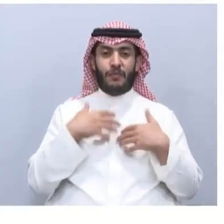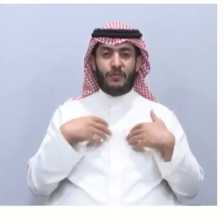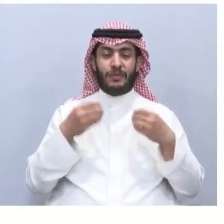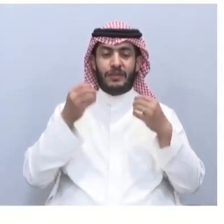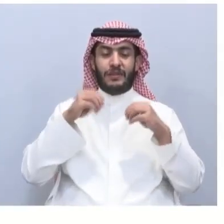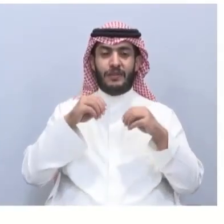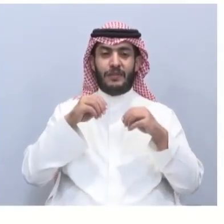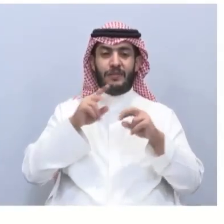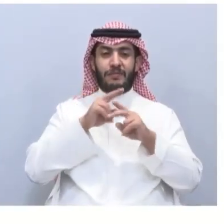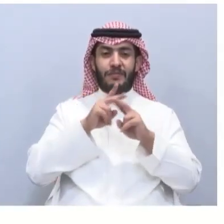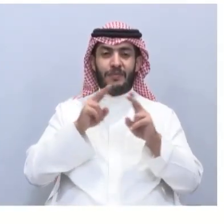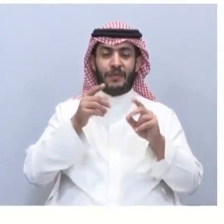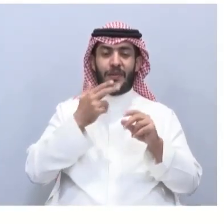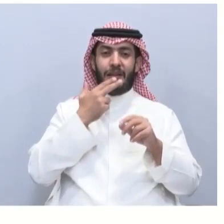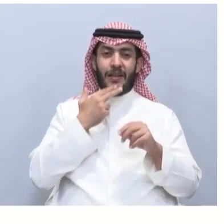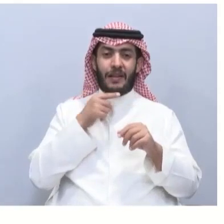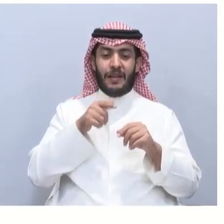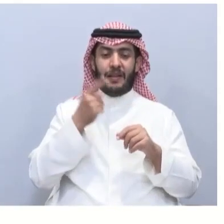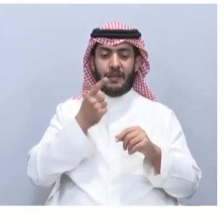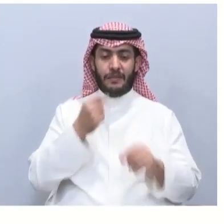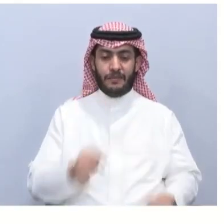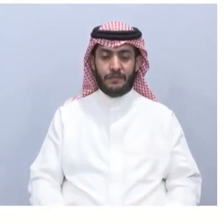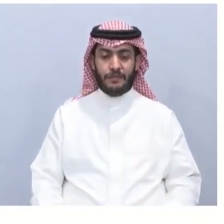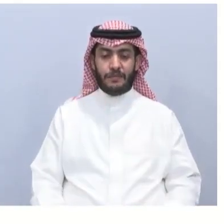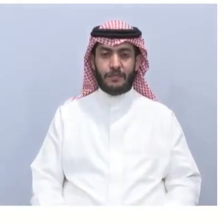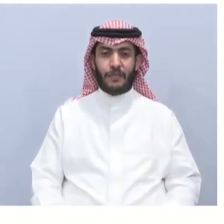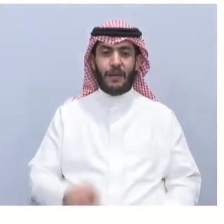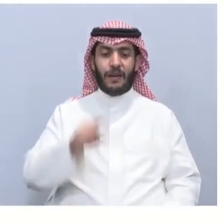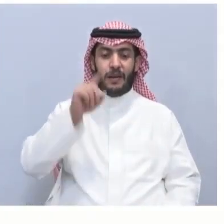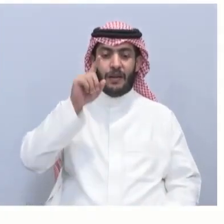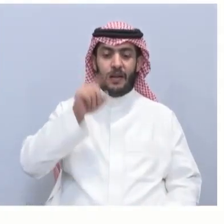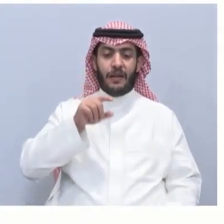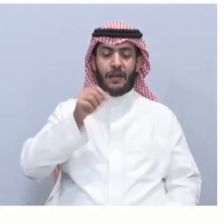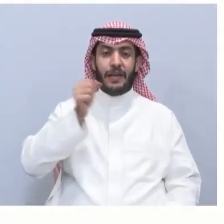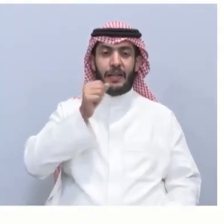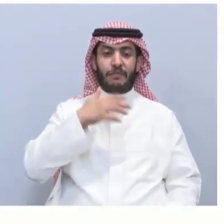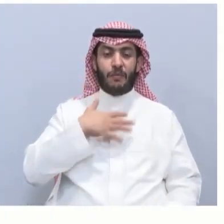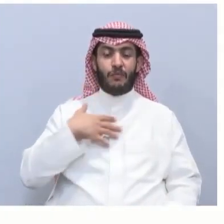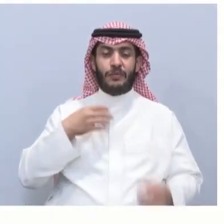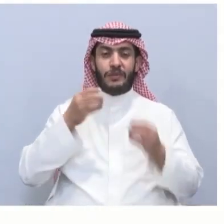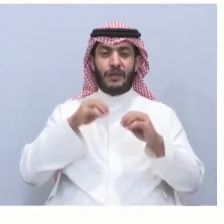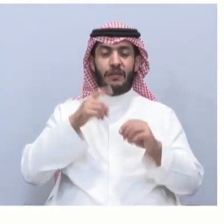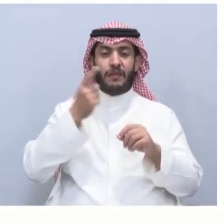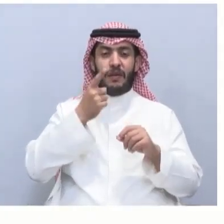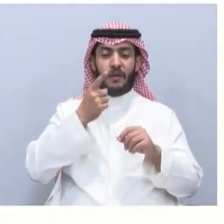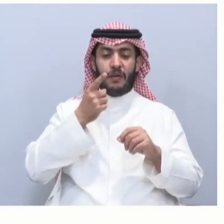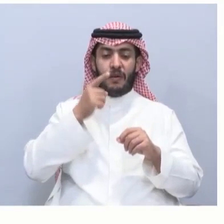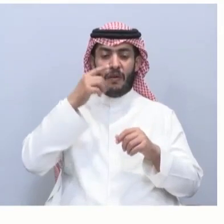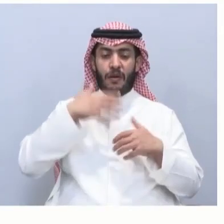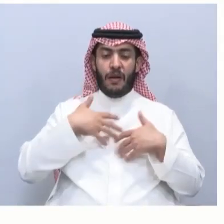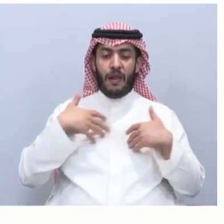من الاشياء المباحه يشرع في هذا اليوم اذا ايام العيد ايام فرح وسرور يباح فيها له